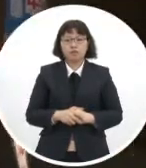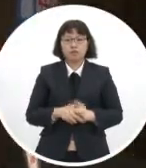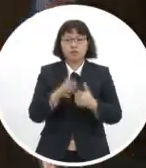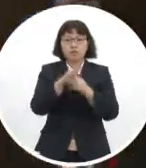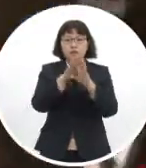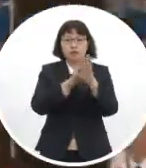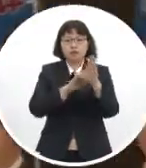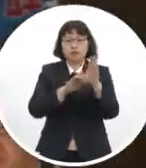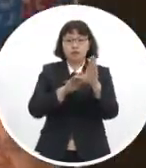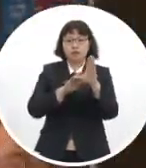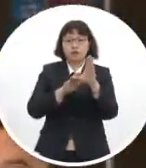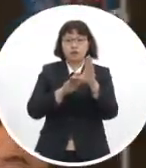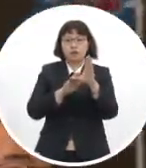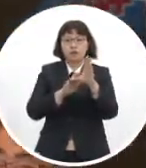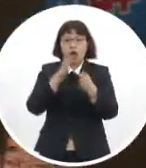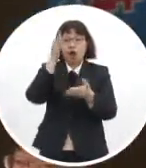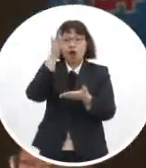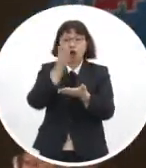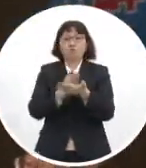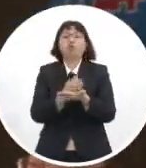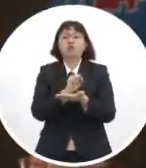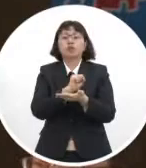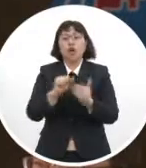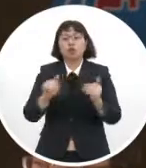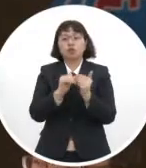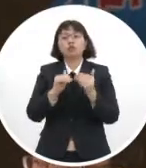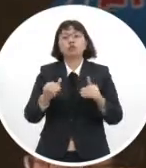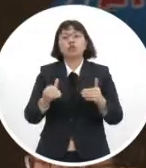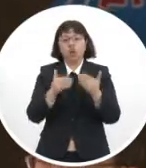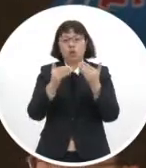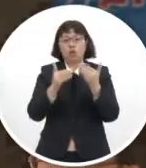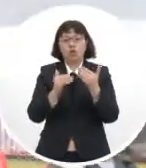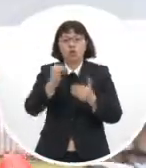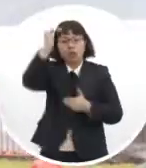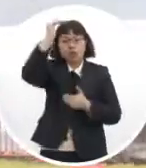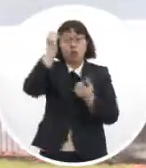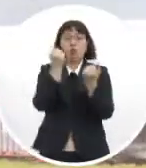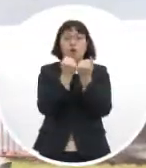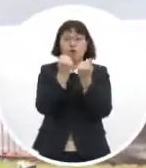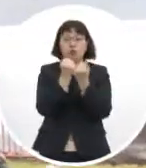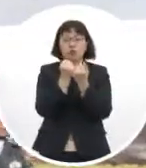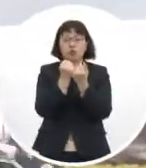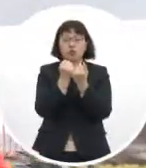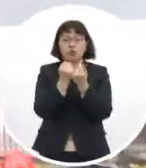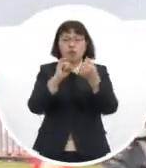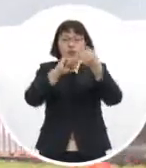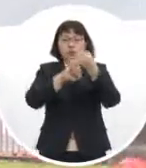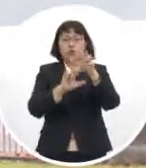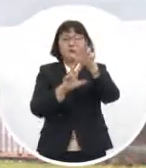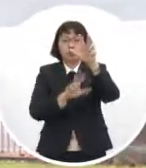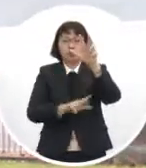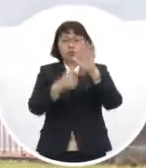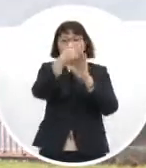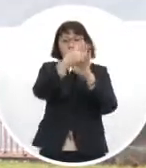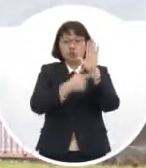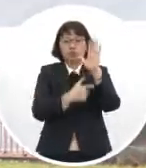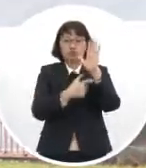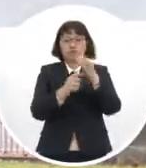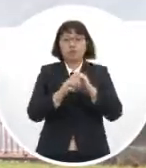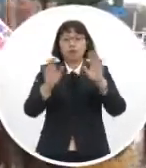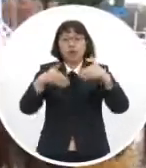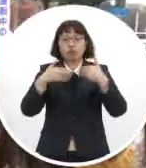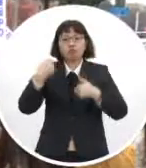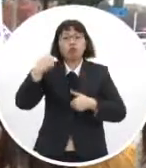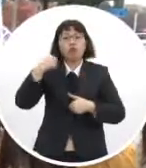愛知県ではストップ・ザ・交通事故、高めようモラル、守ろうルールをスローガンに、